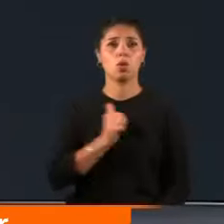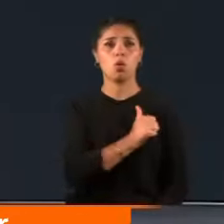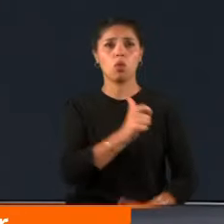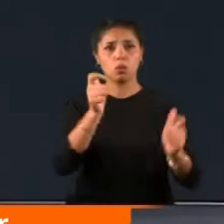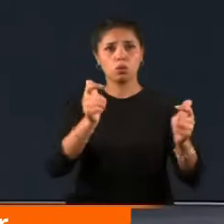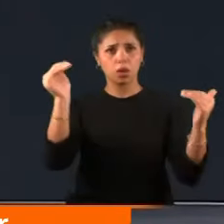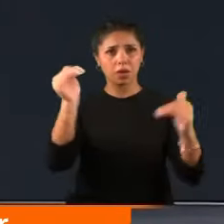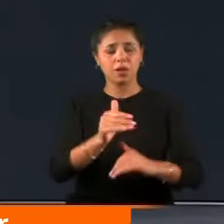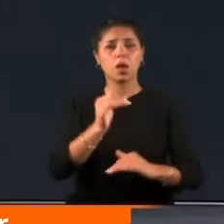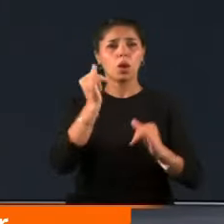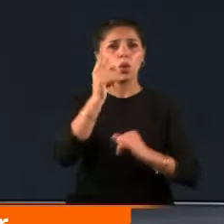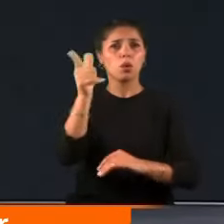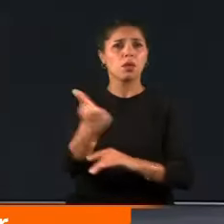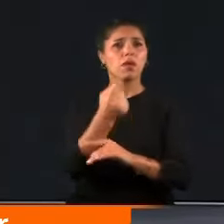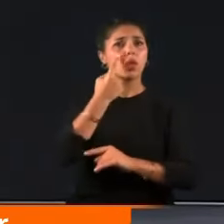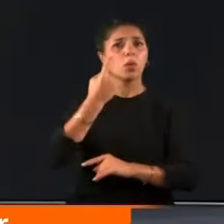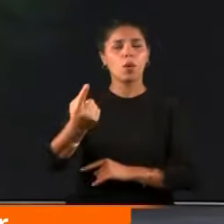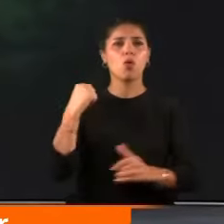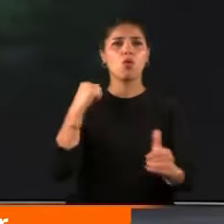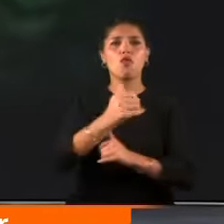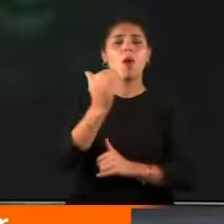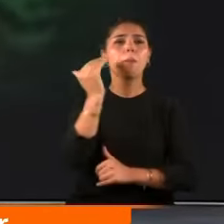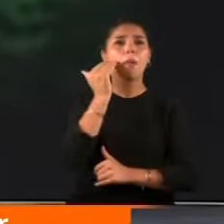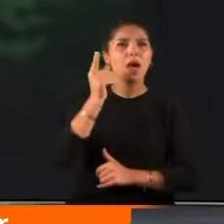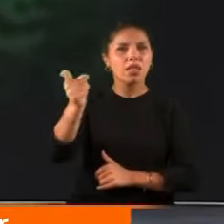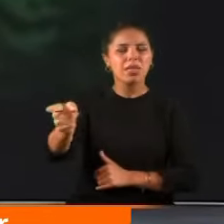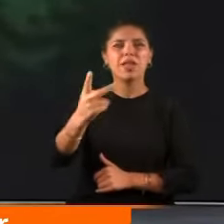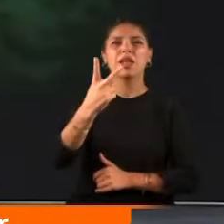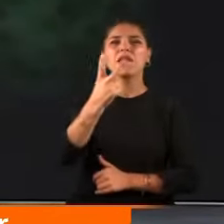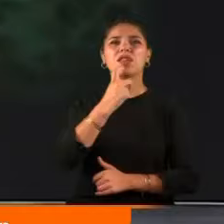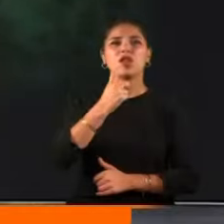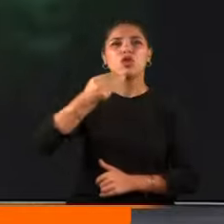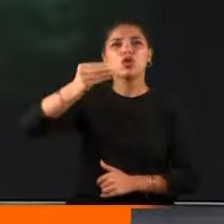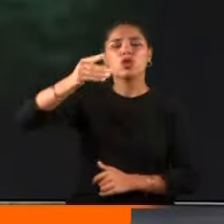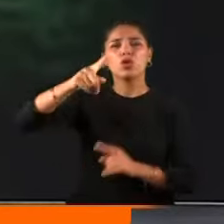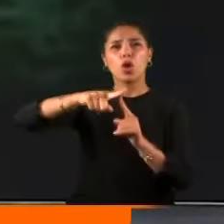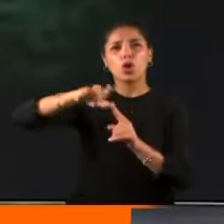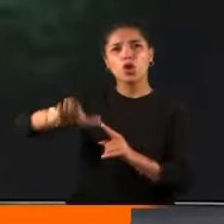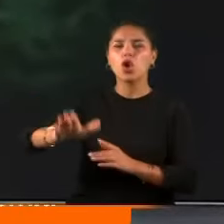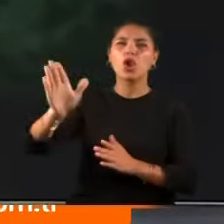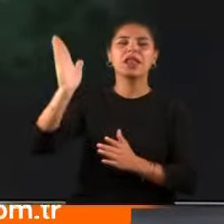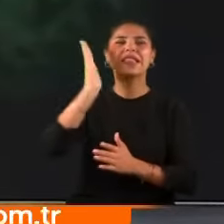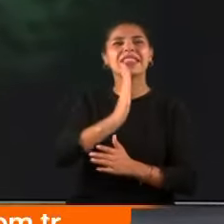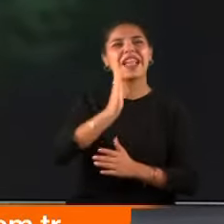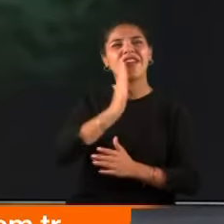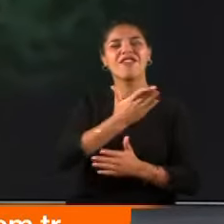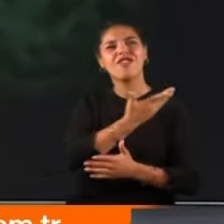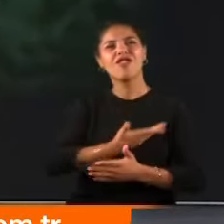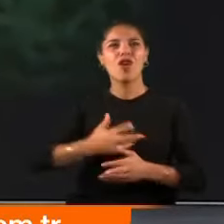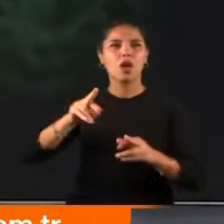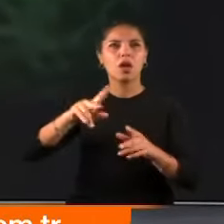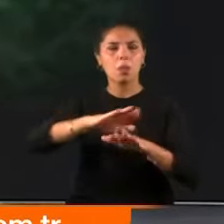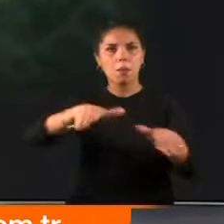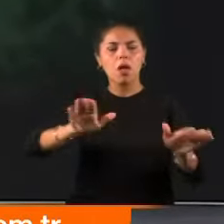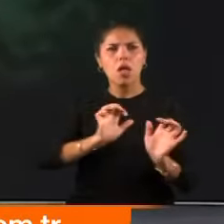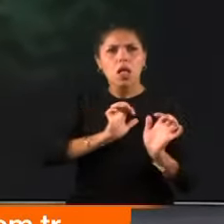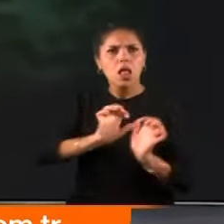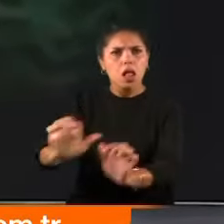Ordu'dan gelen korkunç bir görüntüyle devam edeceğiz. Üvey babaanne 2 yaşındaki torununu seviyormuş gibi yapıp balkondan